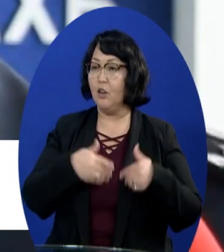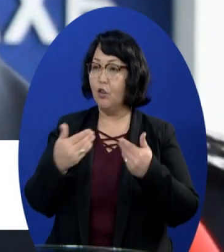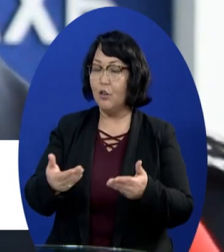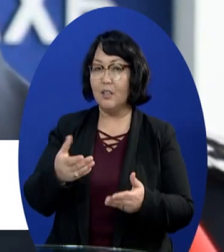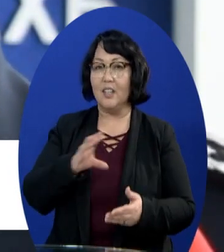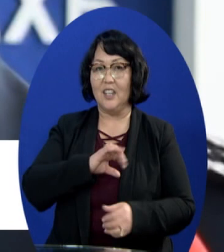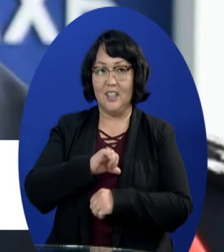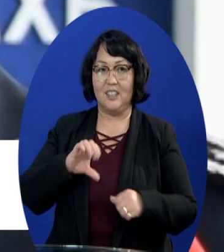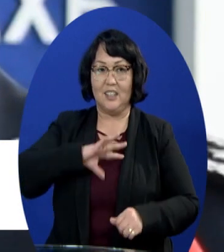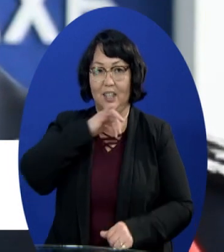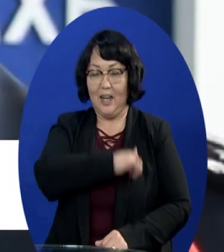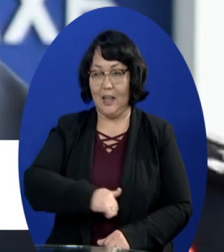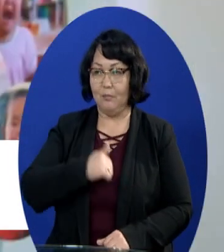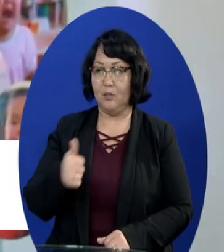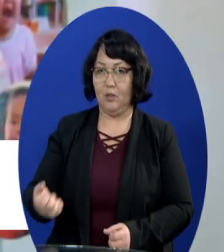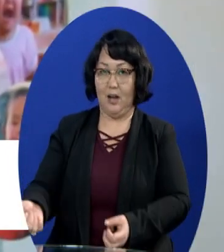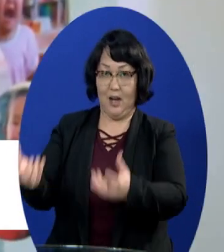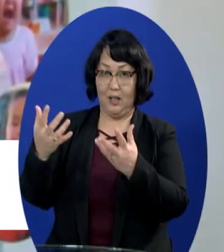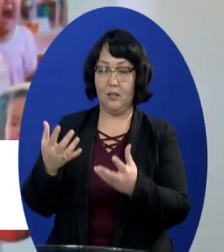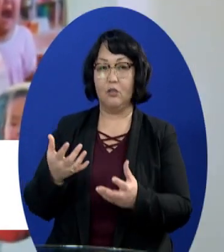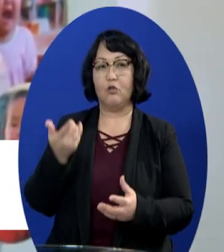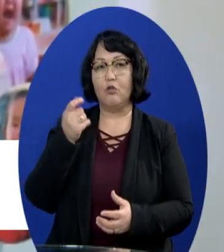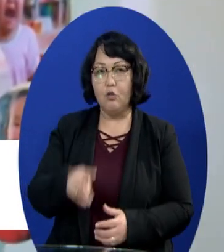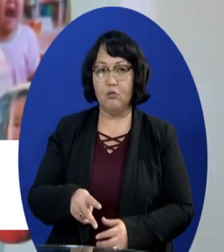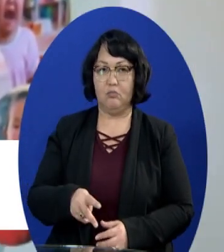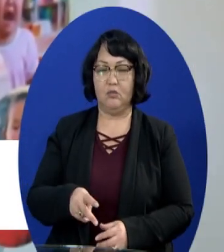ханамж 100% байхад бас чиглэж байгаа.